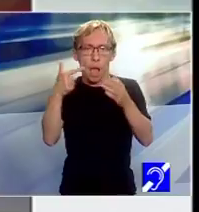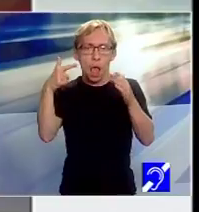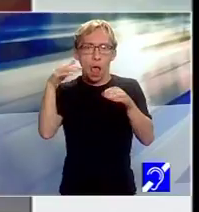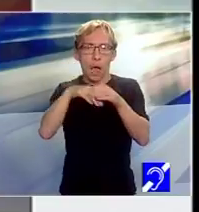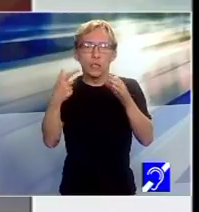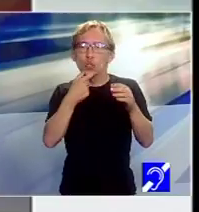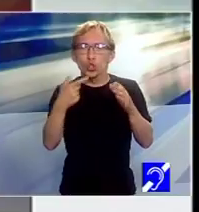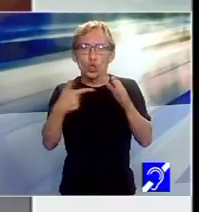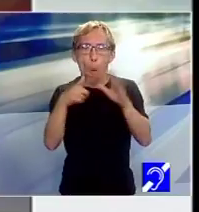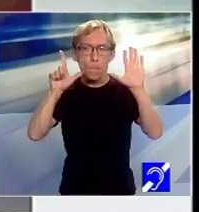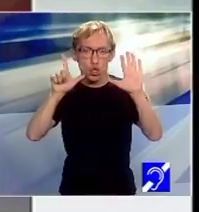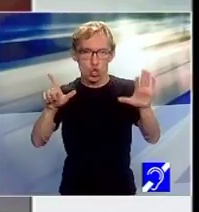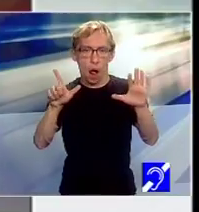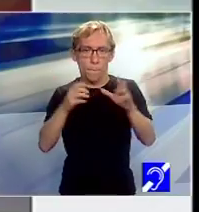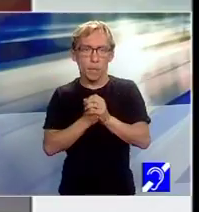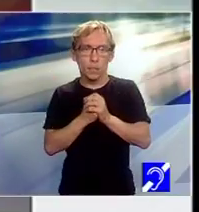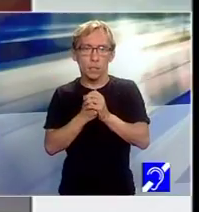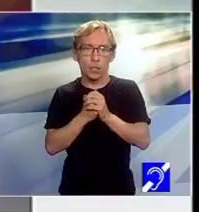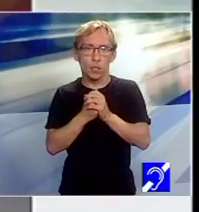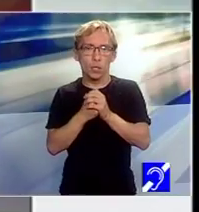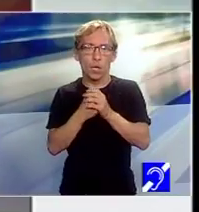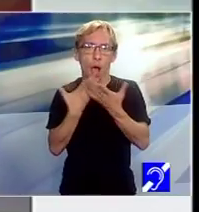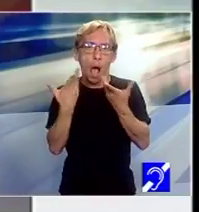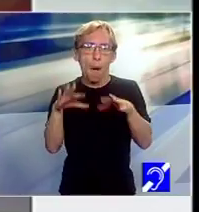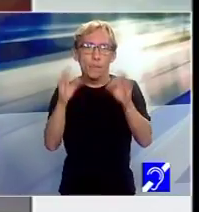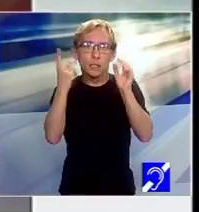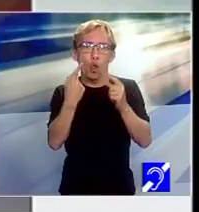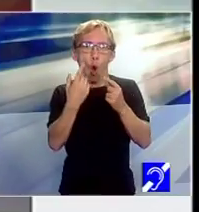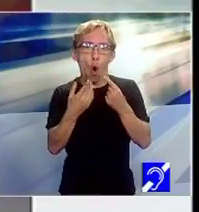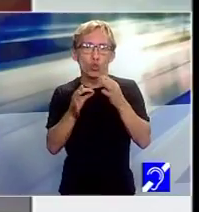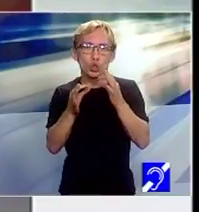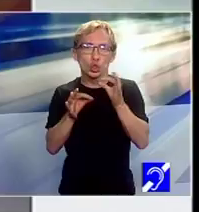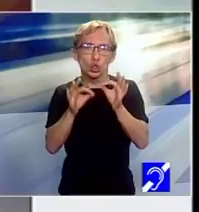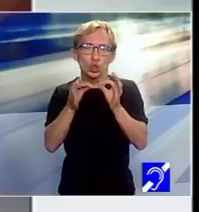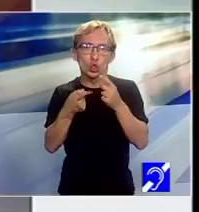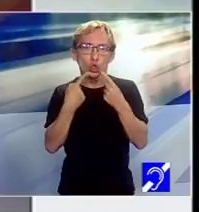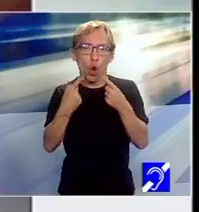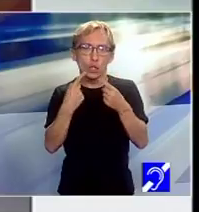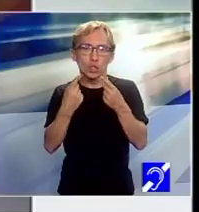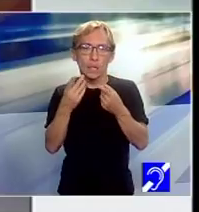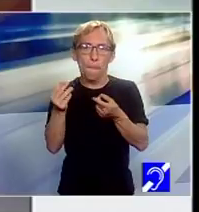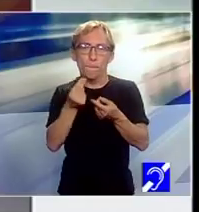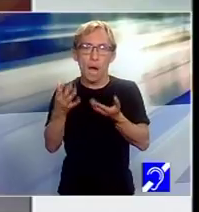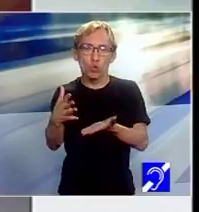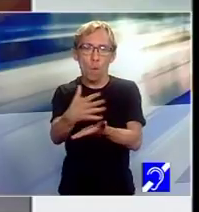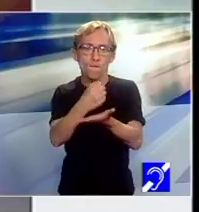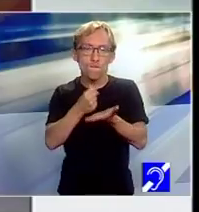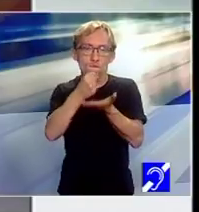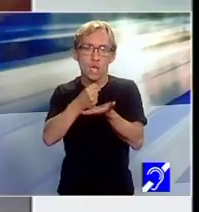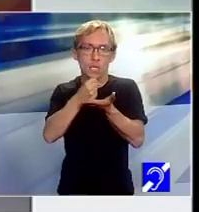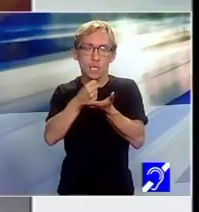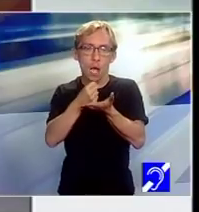2007 am depus o solicitare de finanțare la